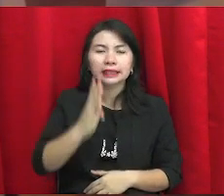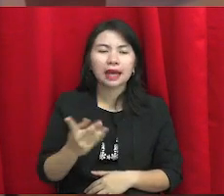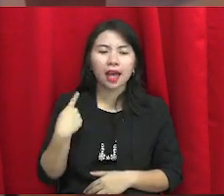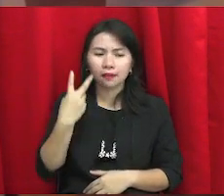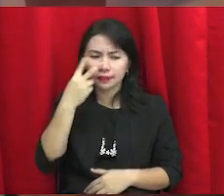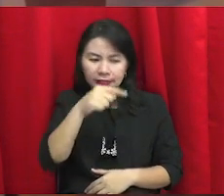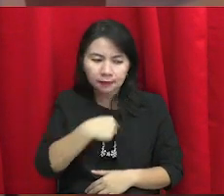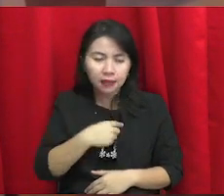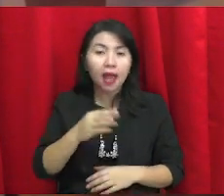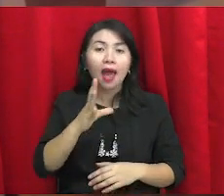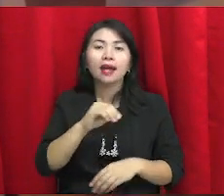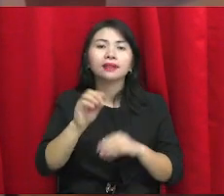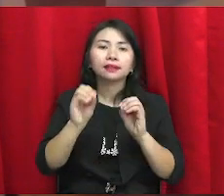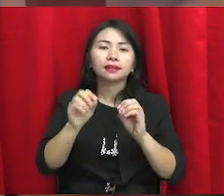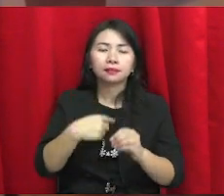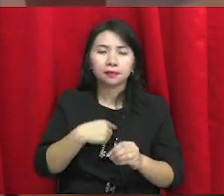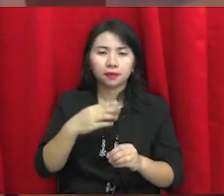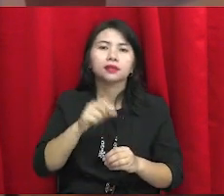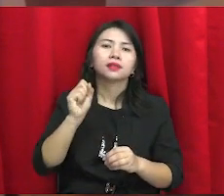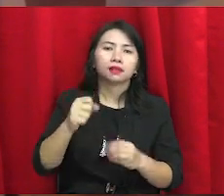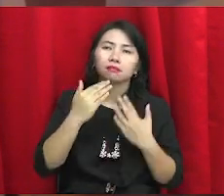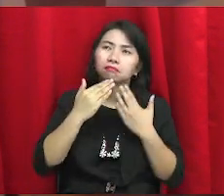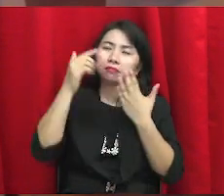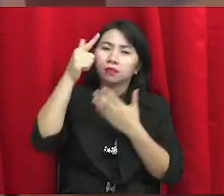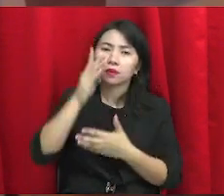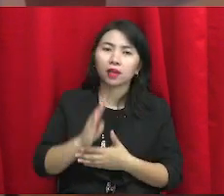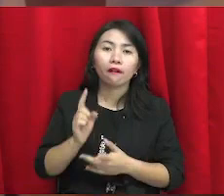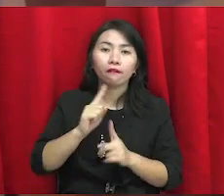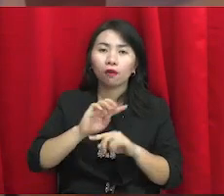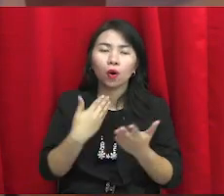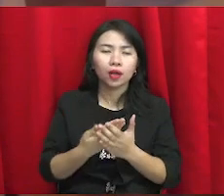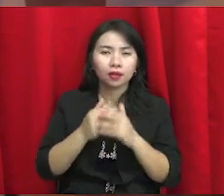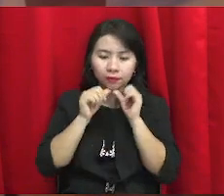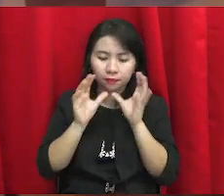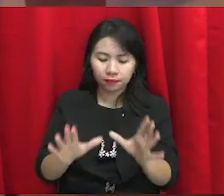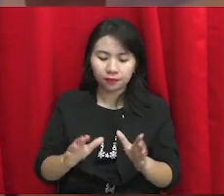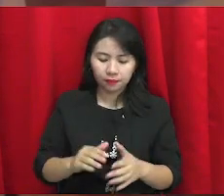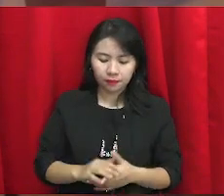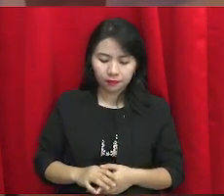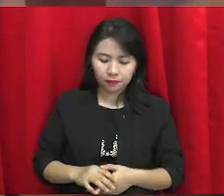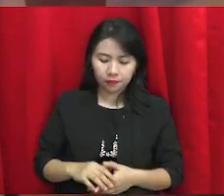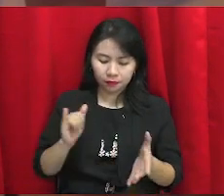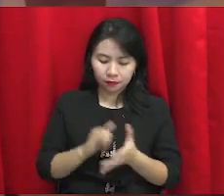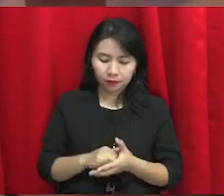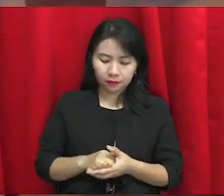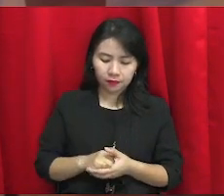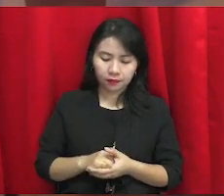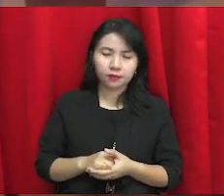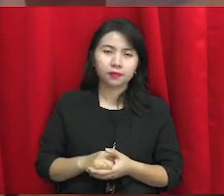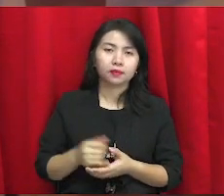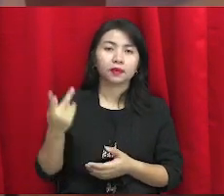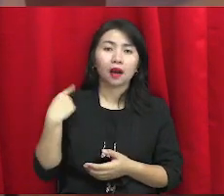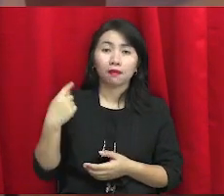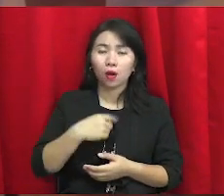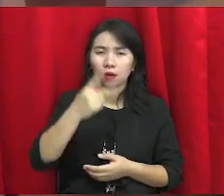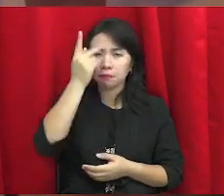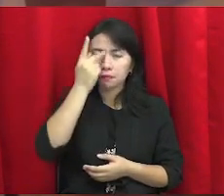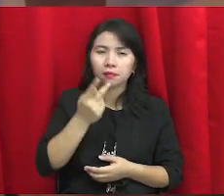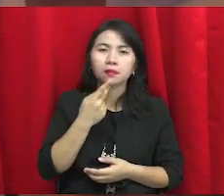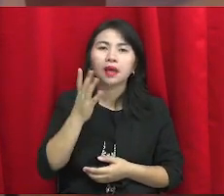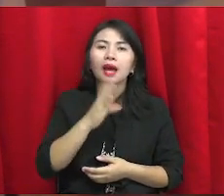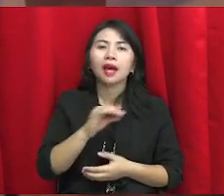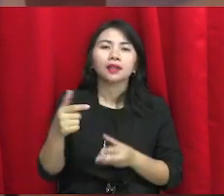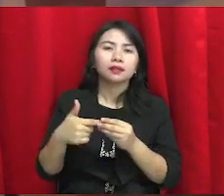Kaya nagpapasalamat po ako sa blessing lahat nang meron po akong magulang, si Mami na nagagabay,